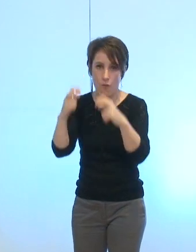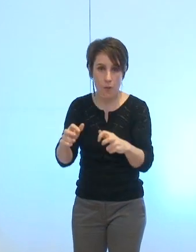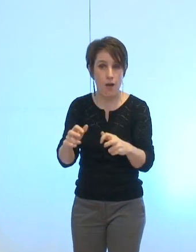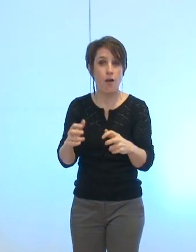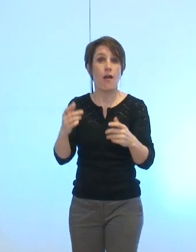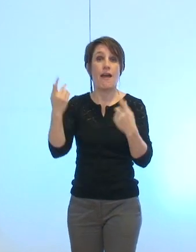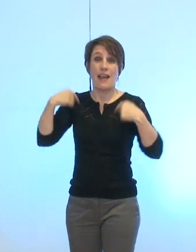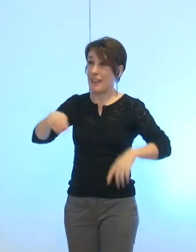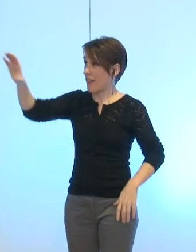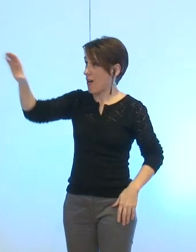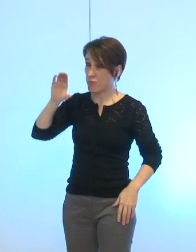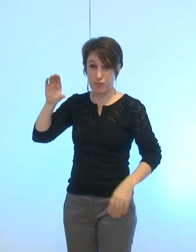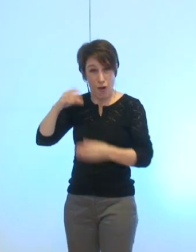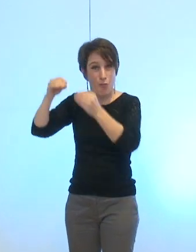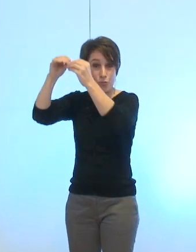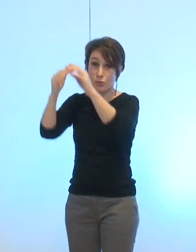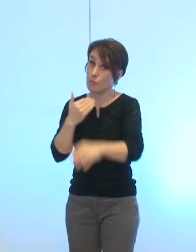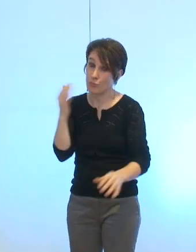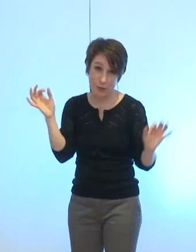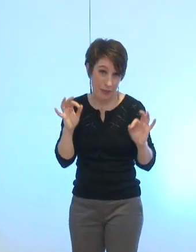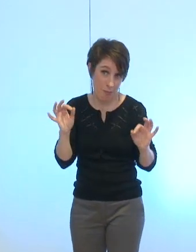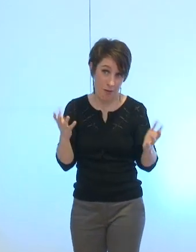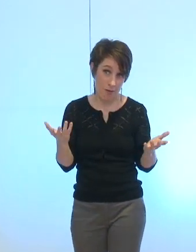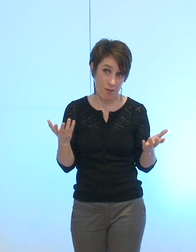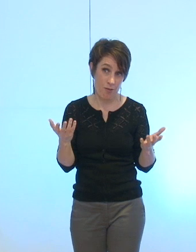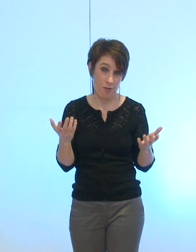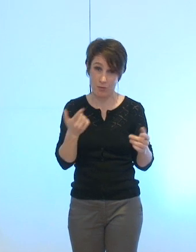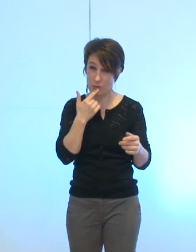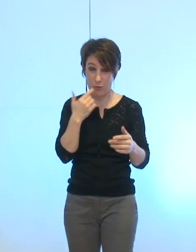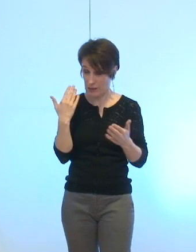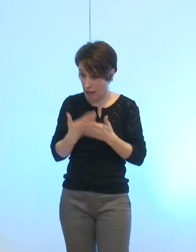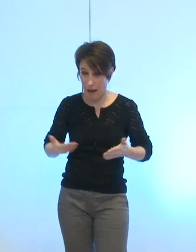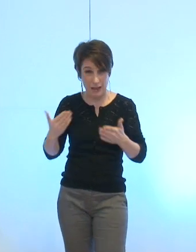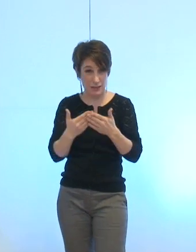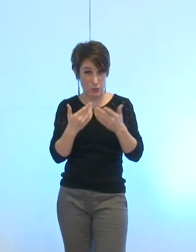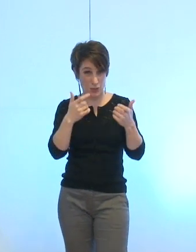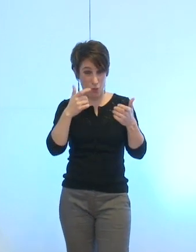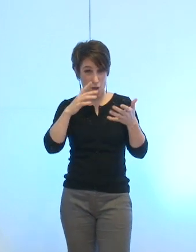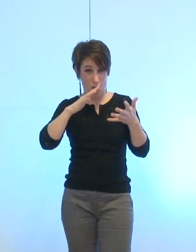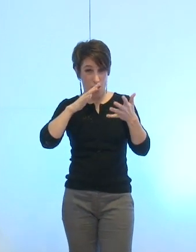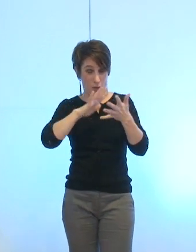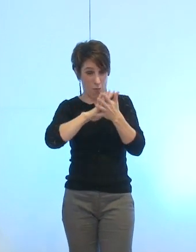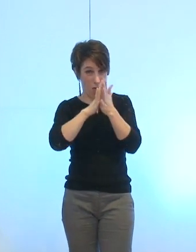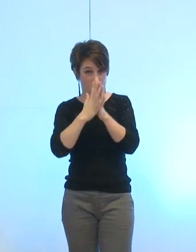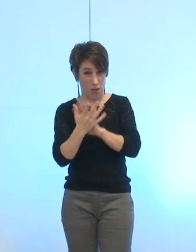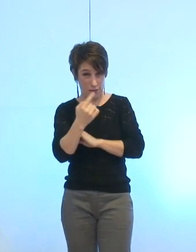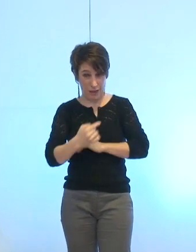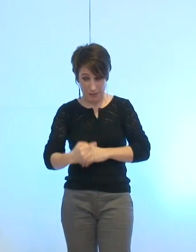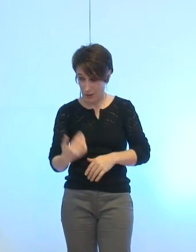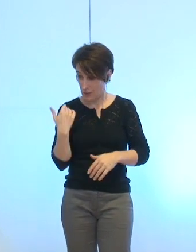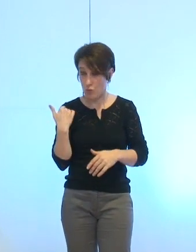dégradation des ratios que nous observons commence en 2011 s'accélère en 2012 et 2013 et évidemment en